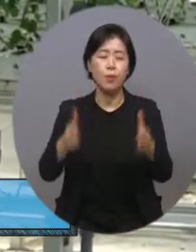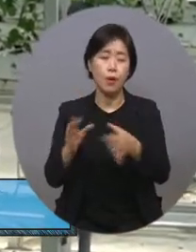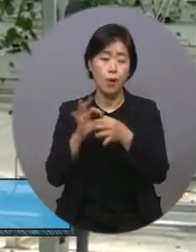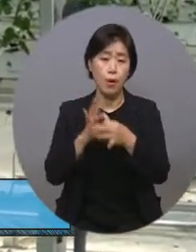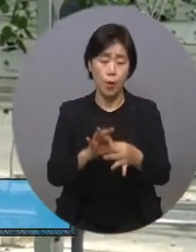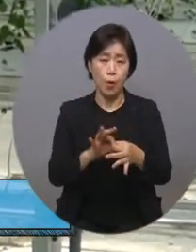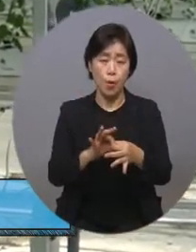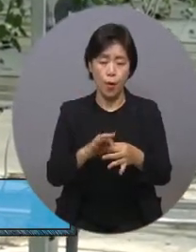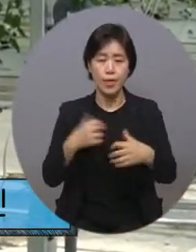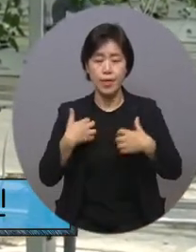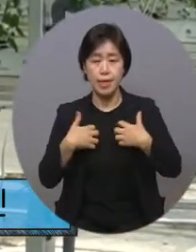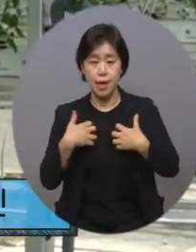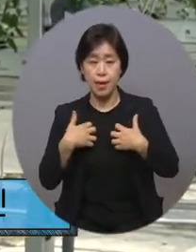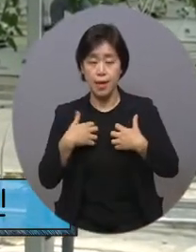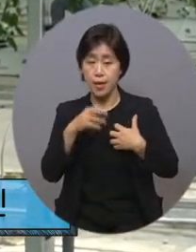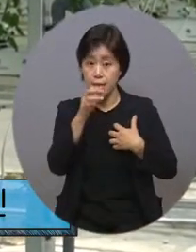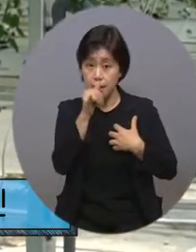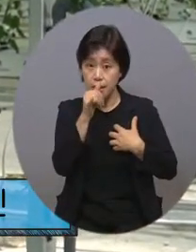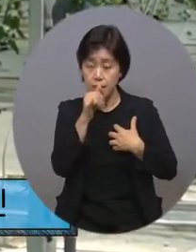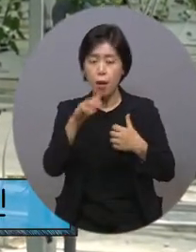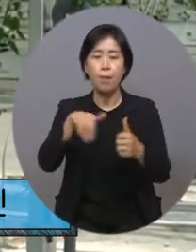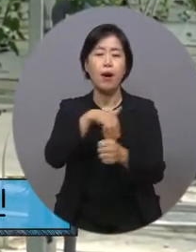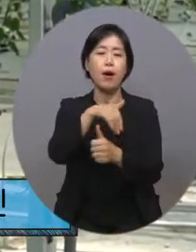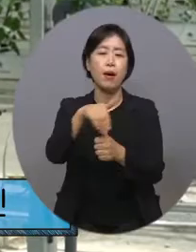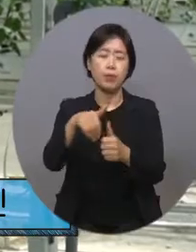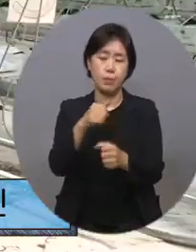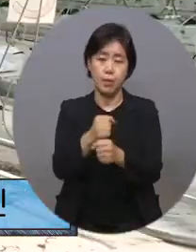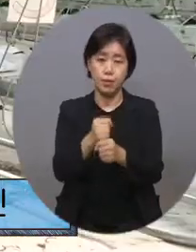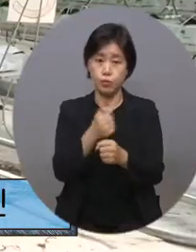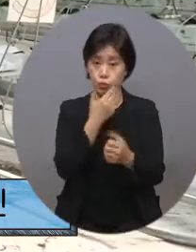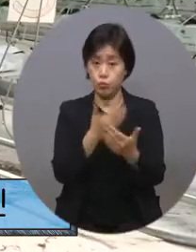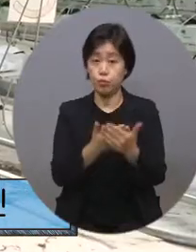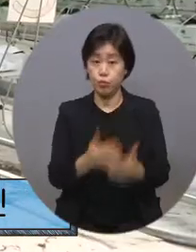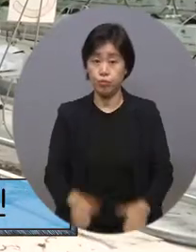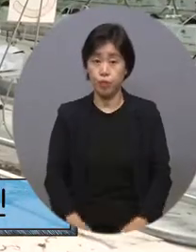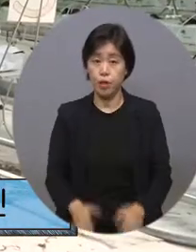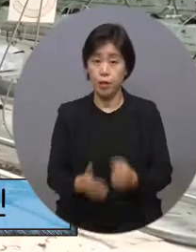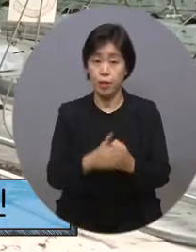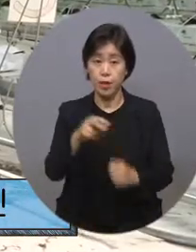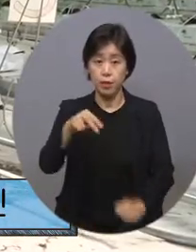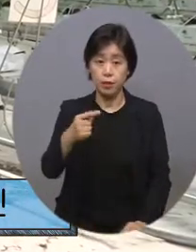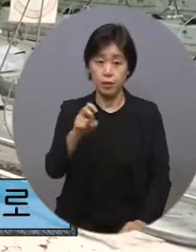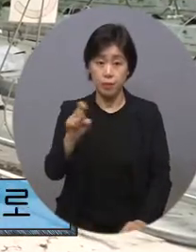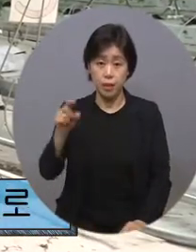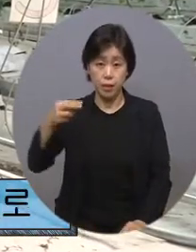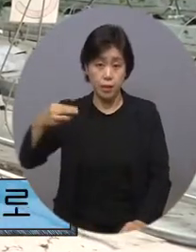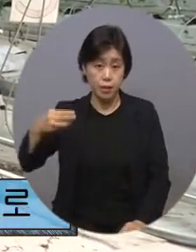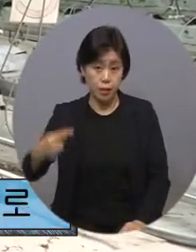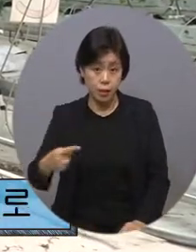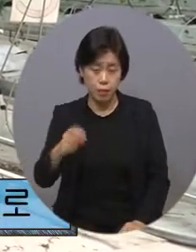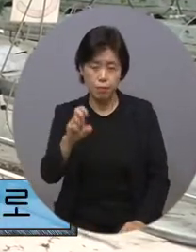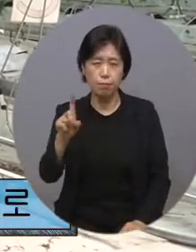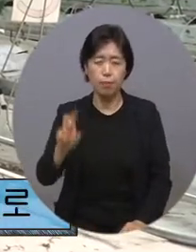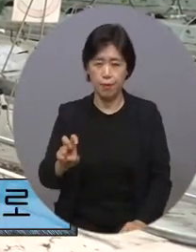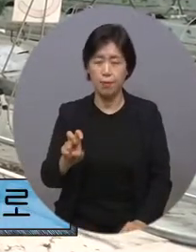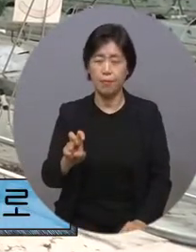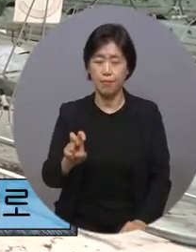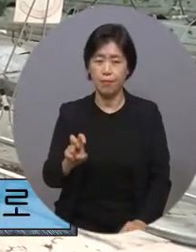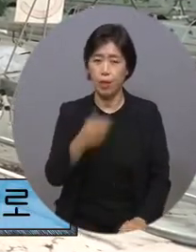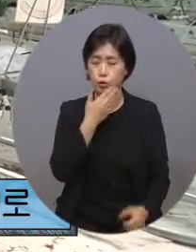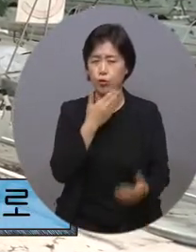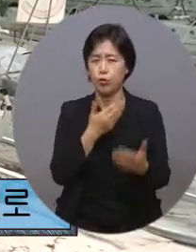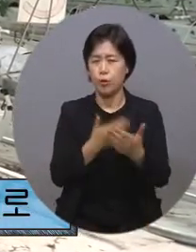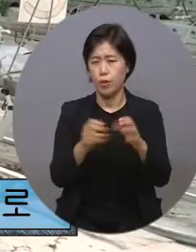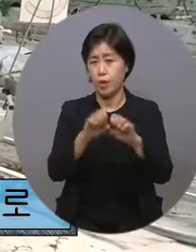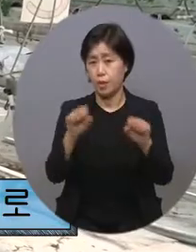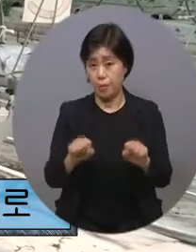이 스마트팜이고요. 그래서 스마트팜에는 기본적으로 토경 재배가 아닌 네. 배지 위에서 뿌리를